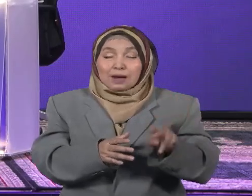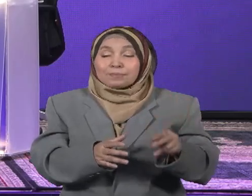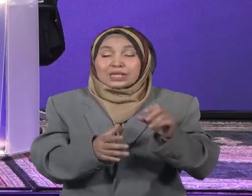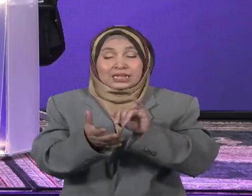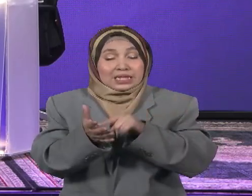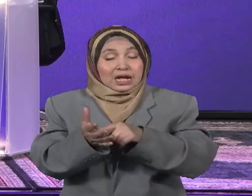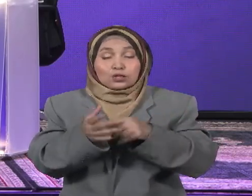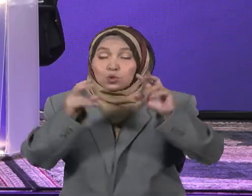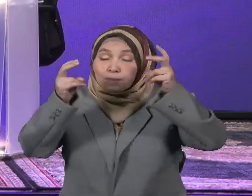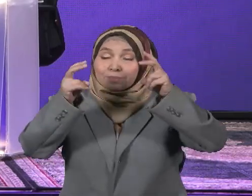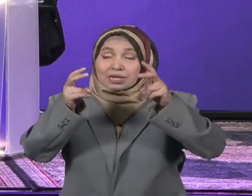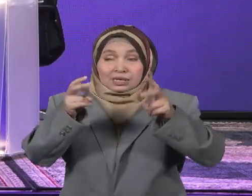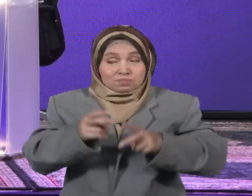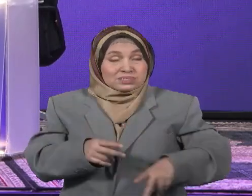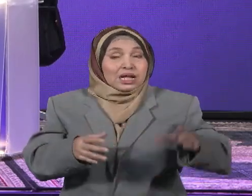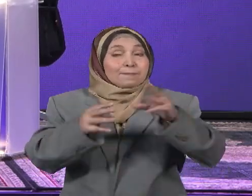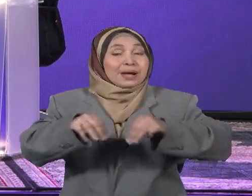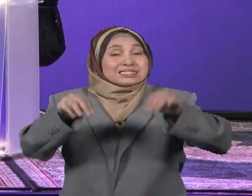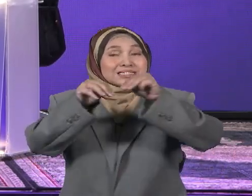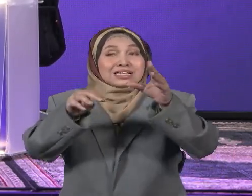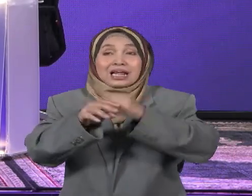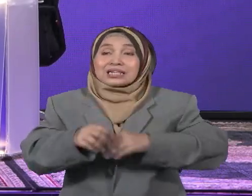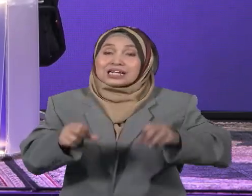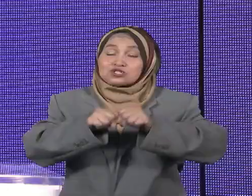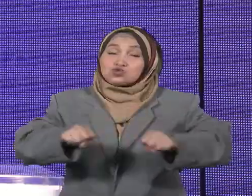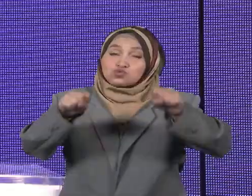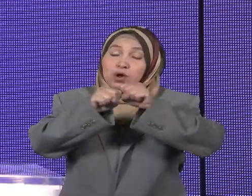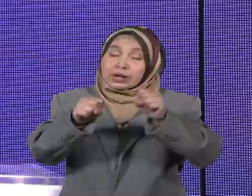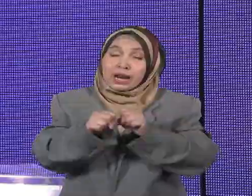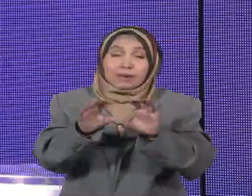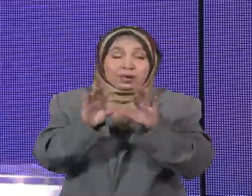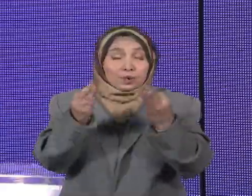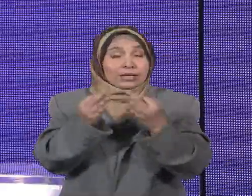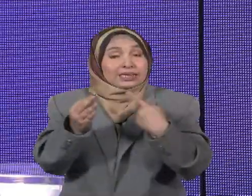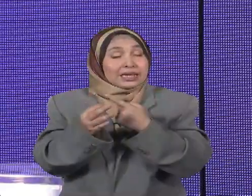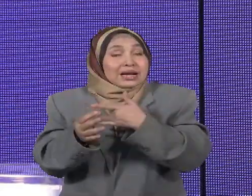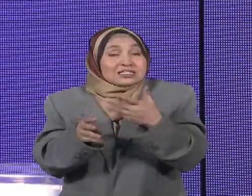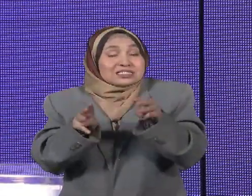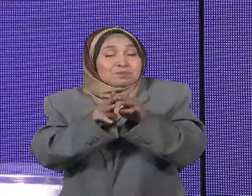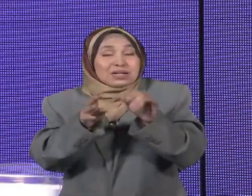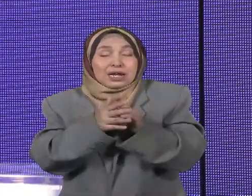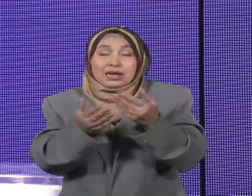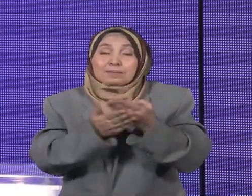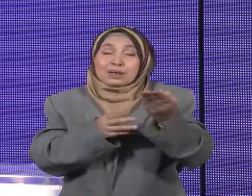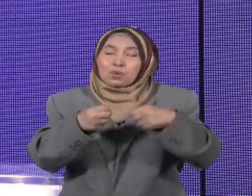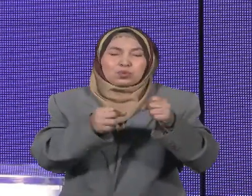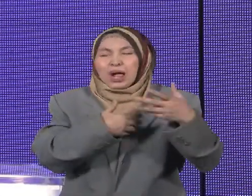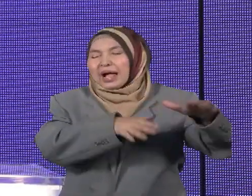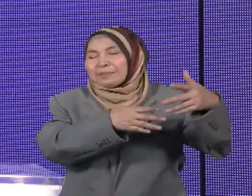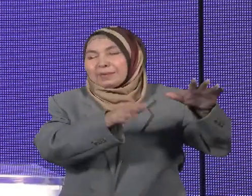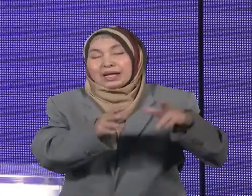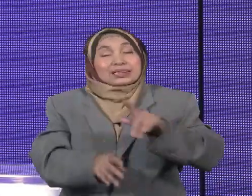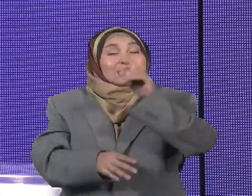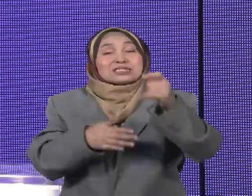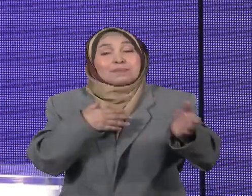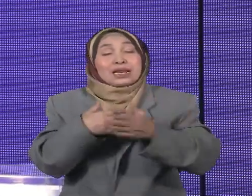keuangan ini sebenarnya topik di masjid dan di surau, ya, di dalam keluarga, agar kita rasa macam dia nak beli motor, biar aje lah, kan? Tanya balik,